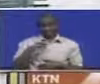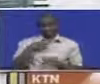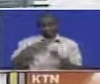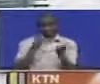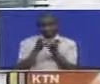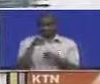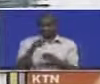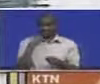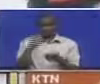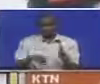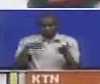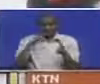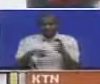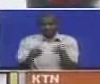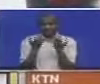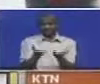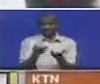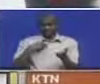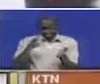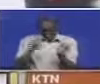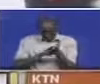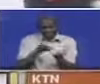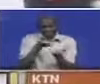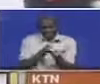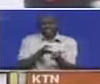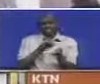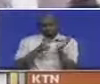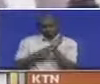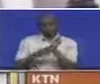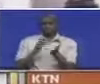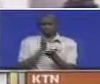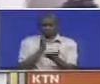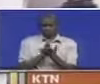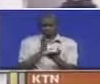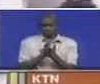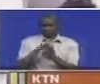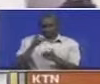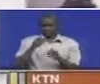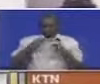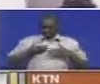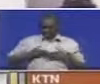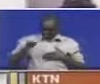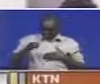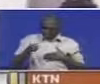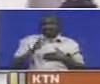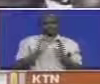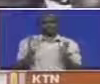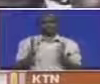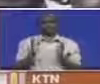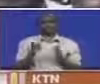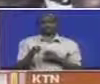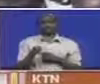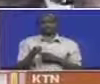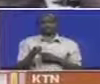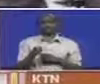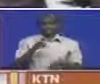walidai kutojua iliyojiri, na rekodi za hospitali hiyo na chumba cha uhifadhi zinaonyesha siku ulioletwa mwili huo peke yake.